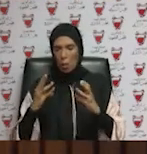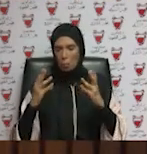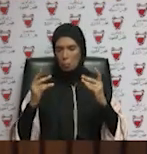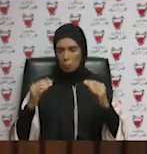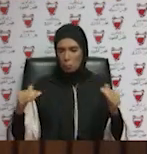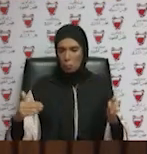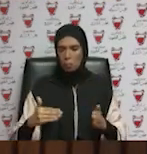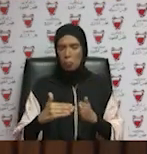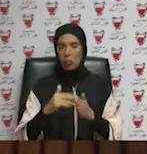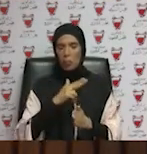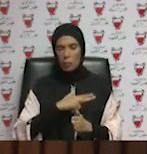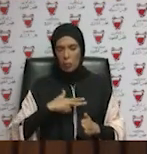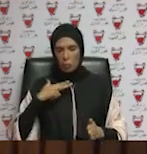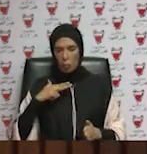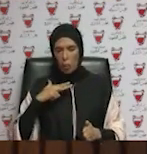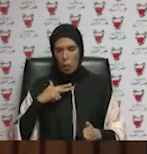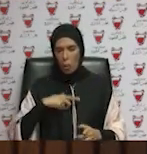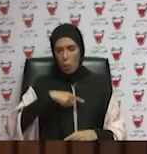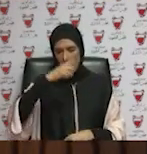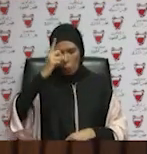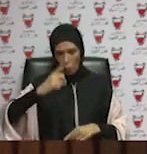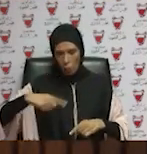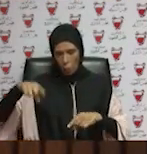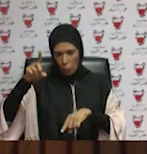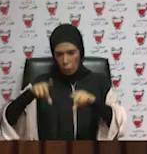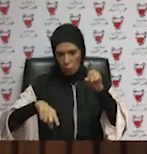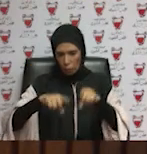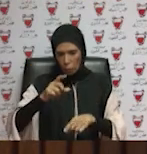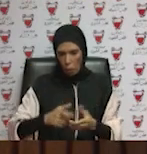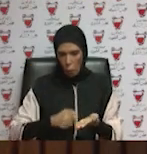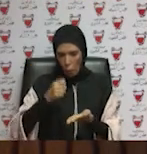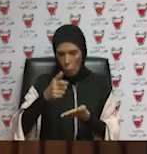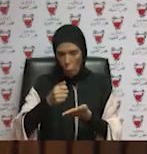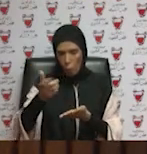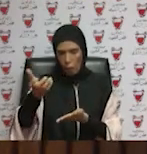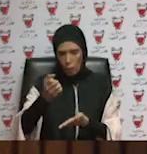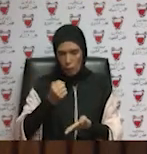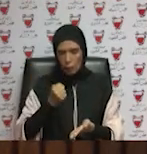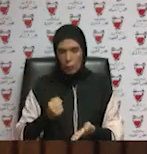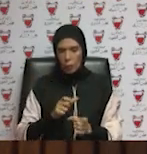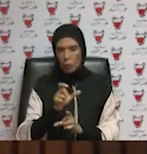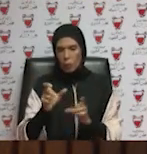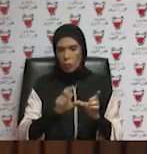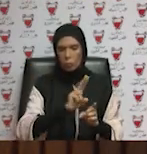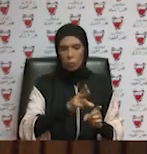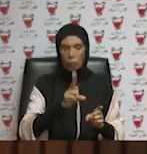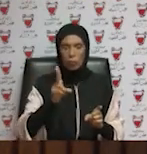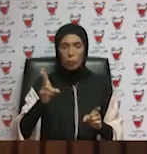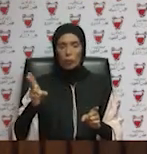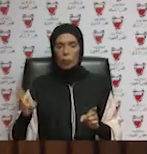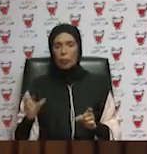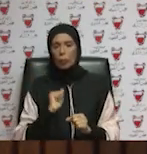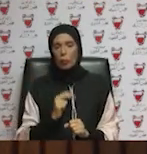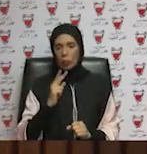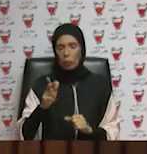والذي جاء بتفاصيل وإحصاءات توضيحية على الإيرادات والمصروفات والمؤشرات الاقتصادية لأبوابها، حيث لاحظت